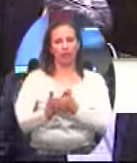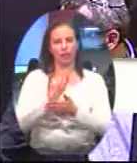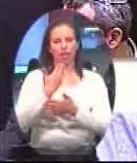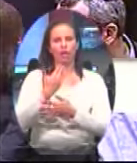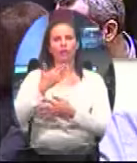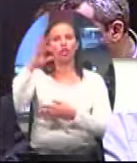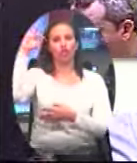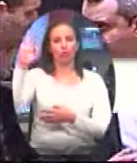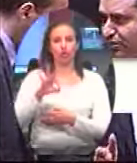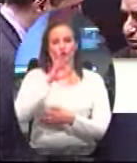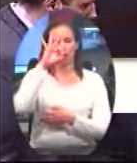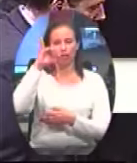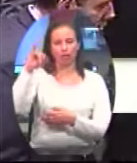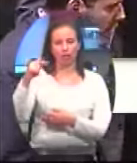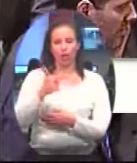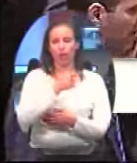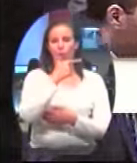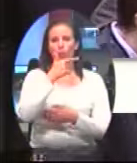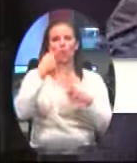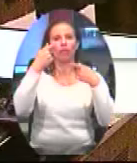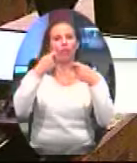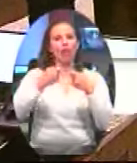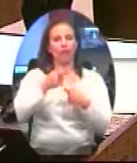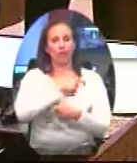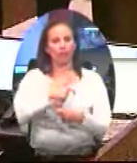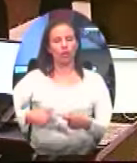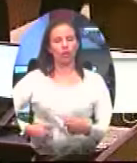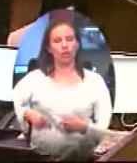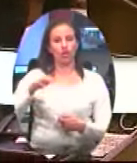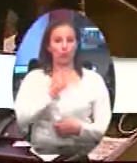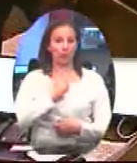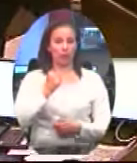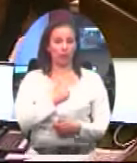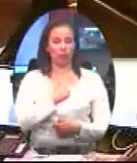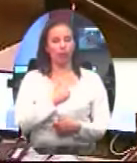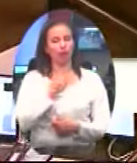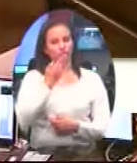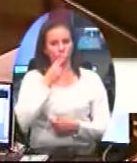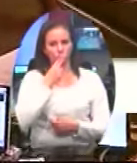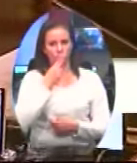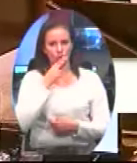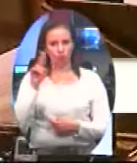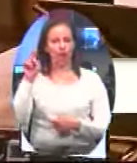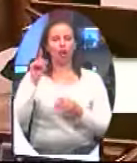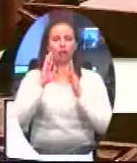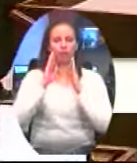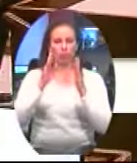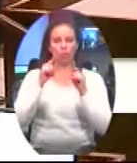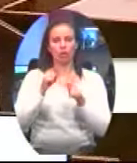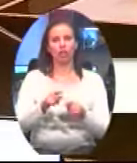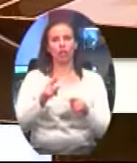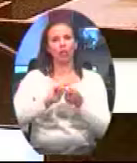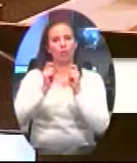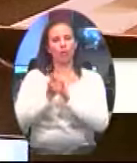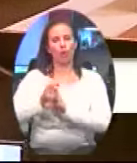חבר מועצת עיריית בני ברק, הצהיר אמונים במליאת הכנסת, והחל לכהן כחבר כנסת במקומו של סגן שר הפנים משולם